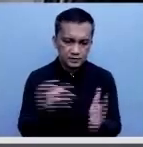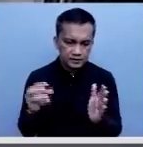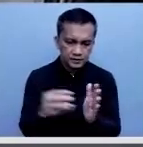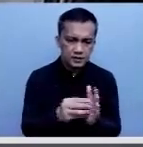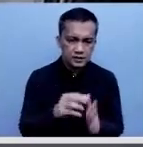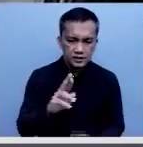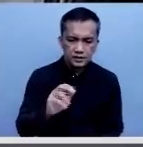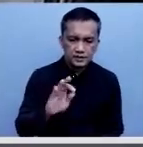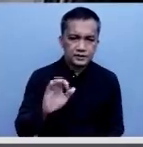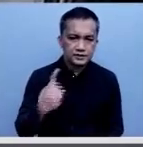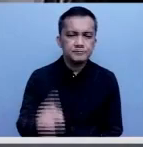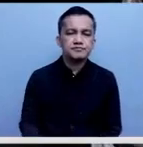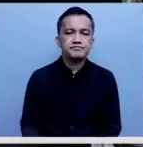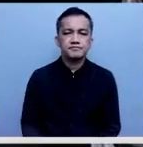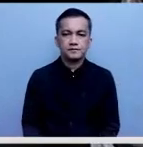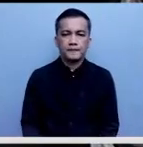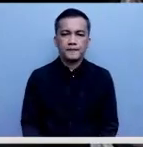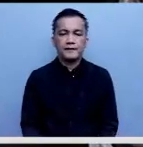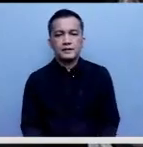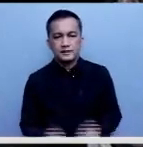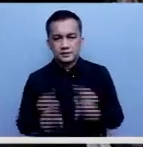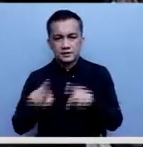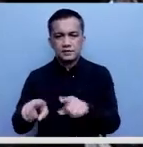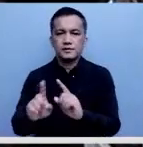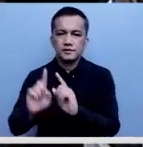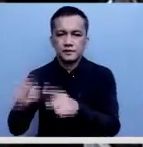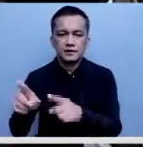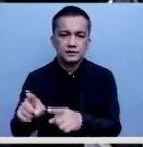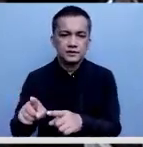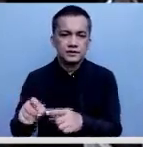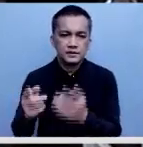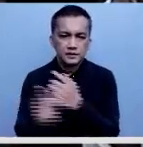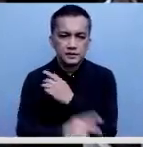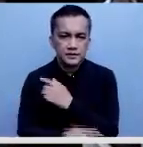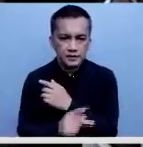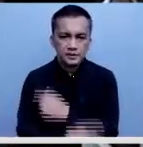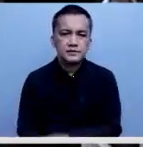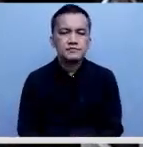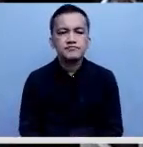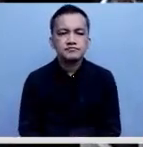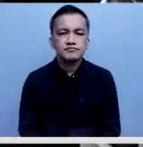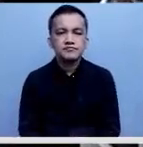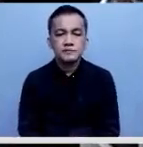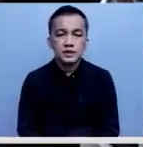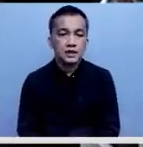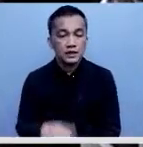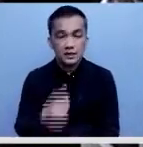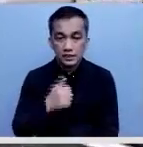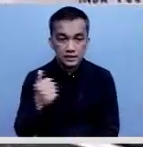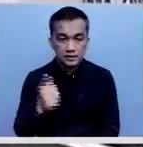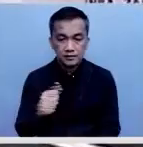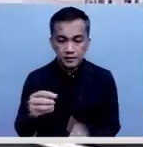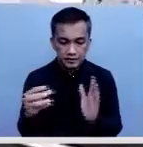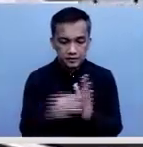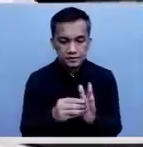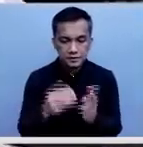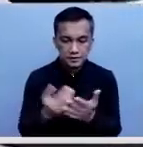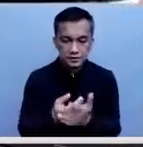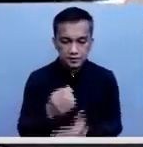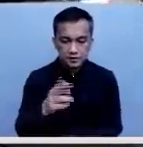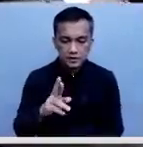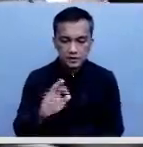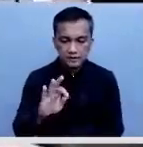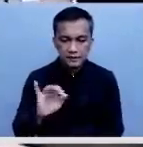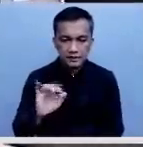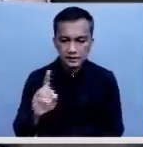RFID. Isinabay na raw nila ito sa pagpunta sa kani-kanilang probinsya. Ang ilan naman magpapakabit ng bagong RFID dahil hindi